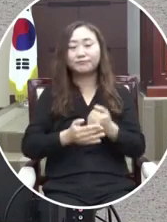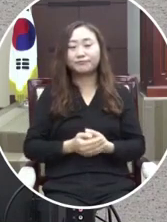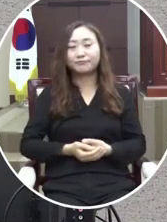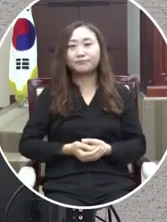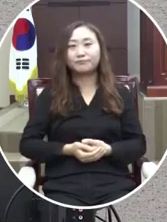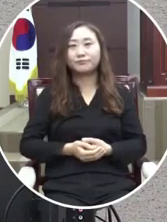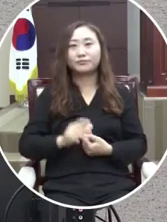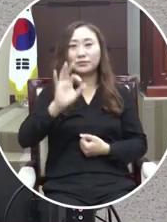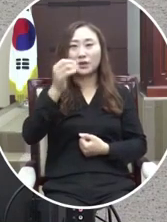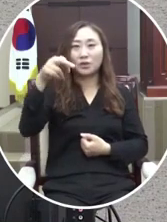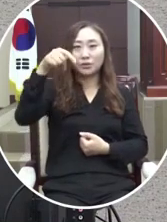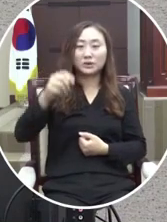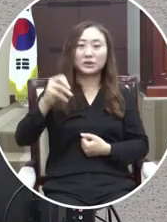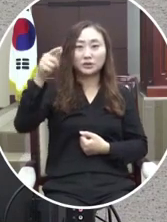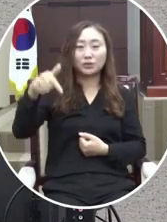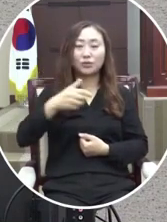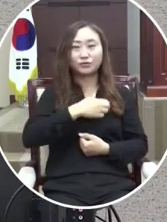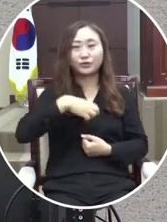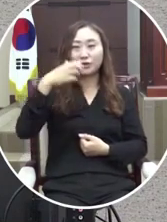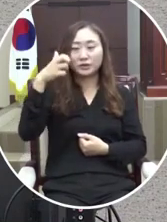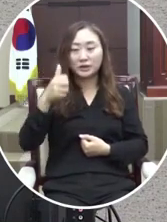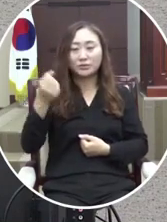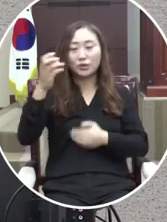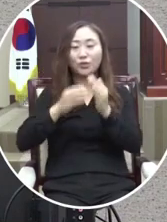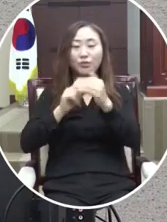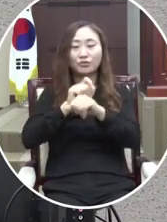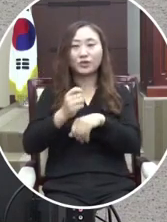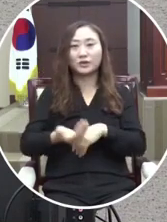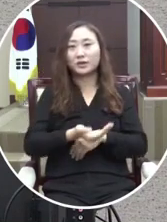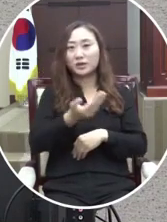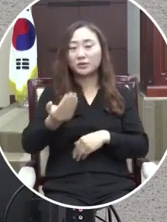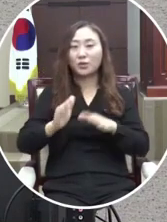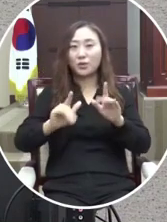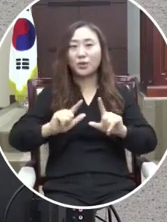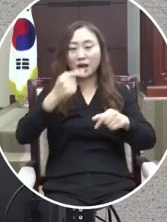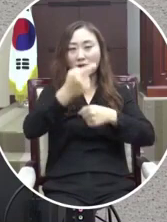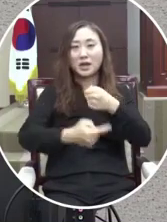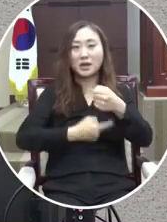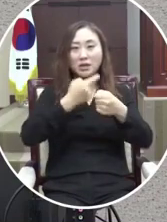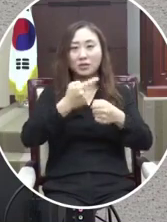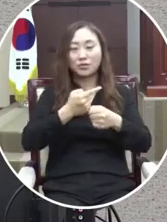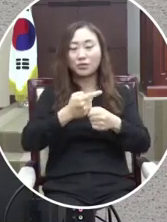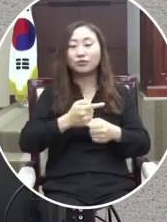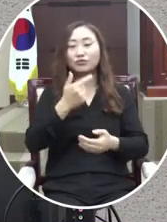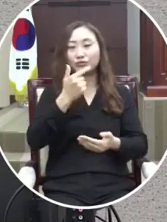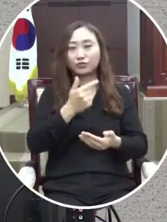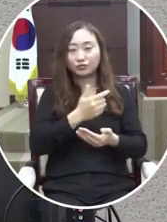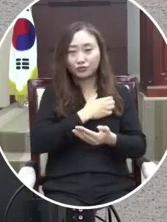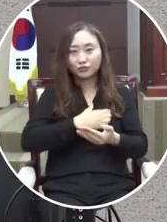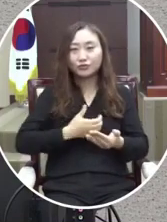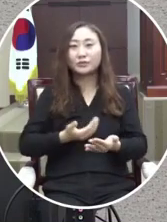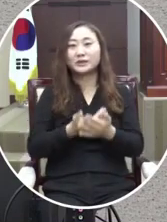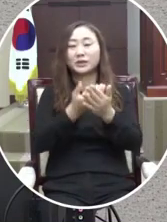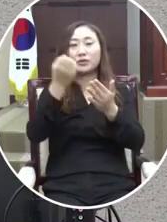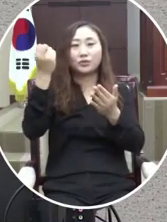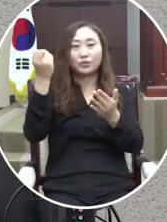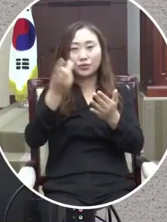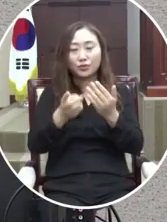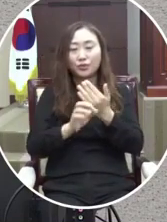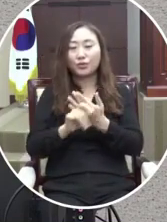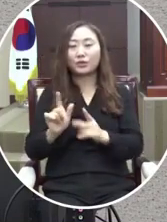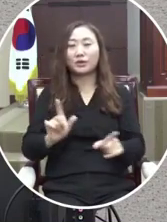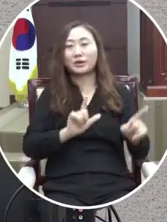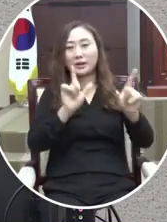당부드립니다. 오승록 구청장을 비롯한 집행부 공무원 여러분, 올 한 해도 구정발전과 국민의 더